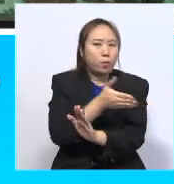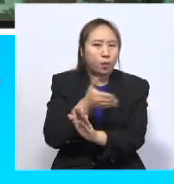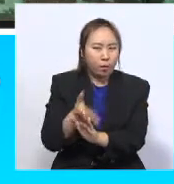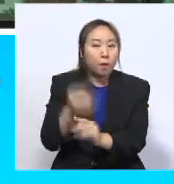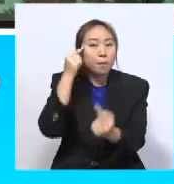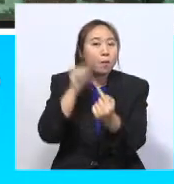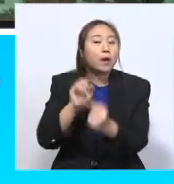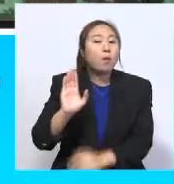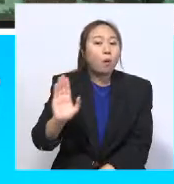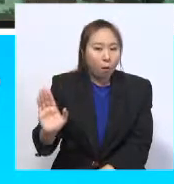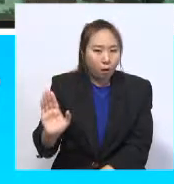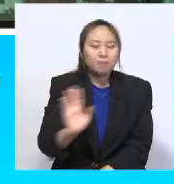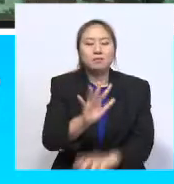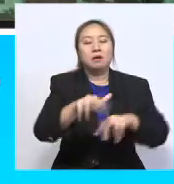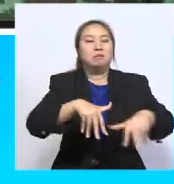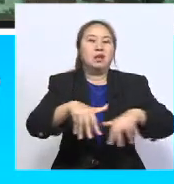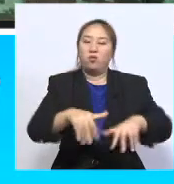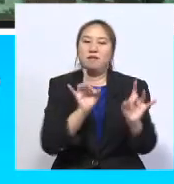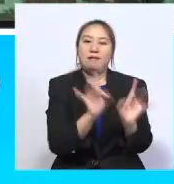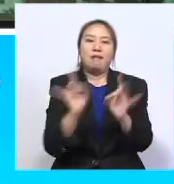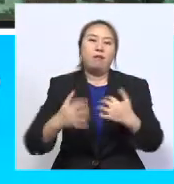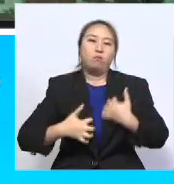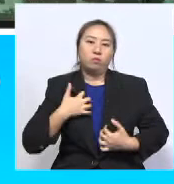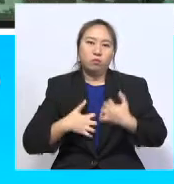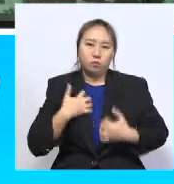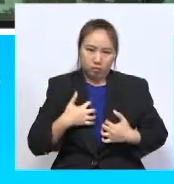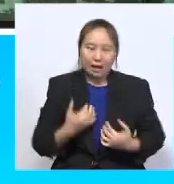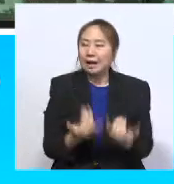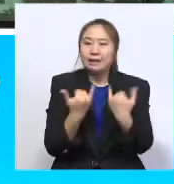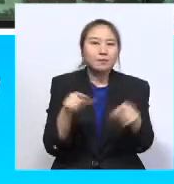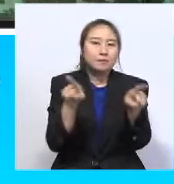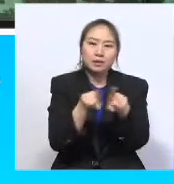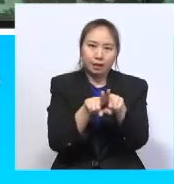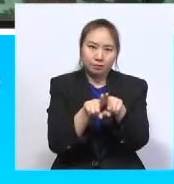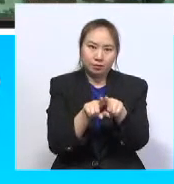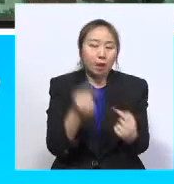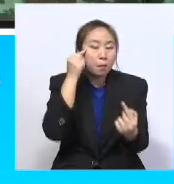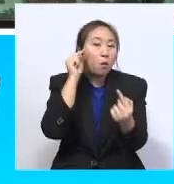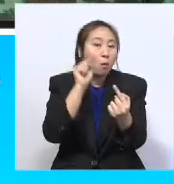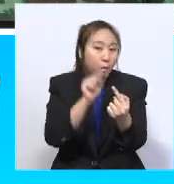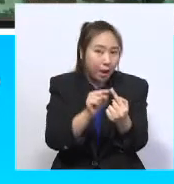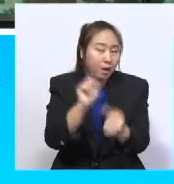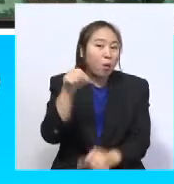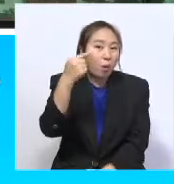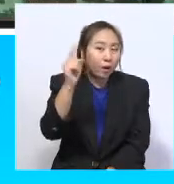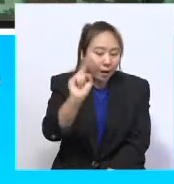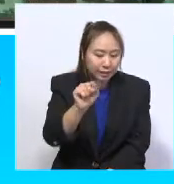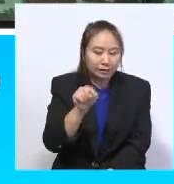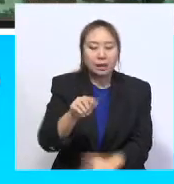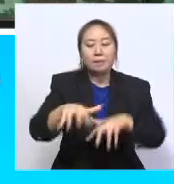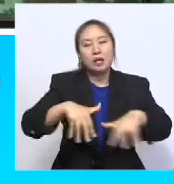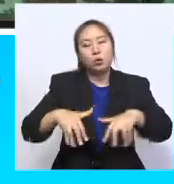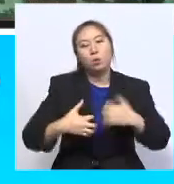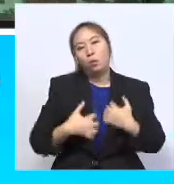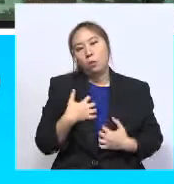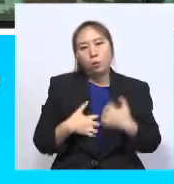มายหลักของเขาก็คือการสร้างความเดือดร้อนให้กับพี่น้องประชาชนเหตุการณ์ในครั้งนี้ก็ไม่ต่างกันนะครับเป้าหมายหลักประการแรกก็คือการสร้างความเดือดร้อนให้กับพี่น้อง